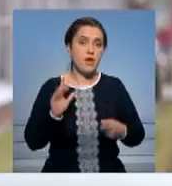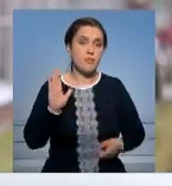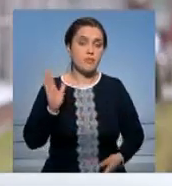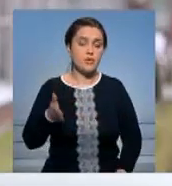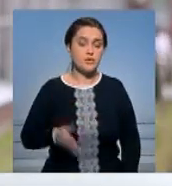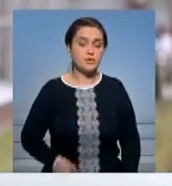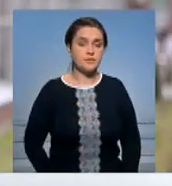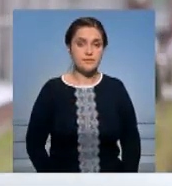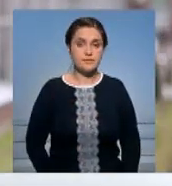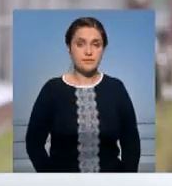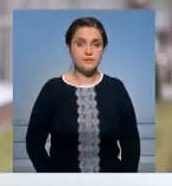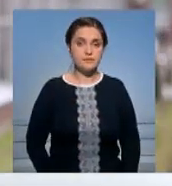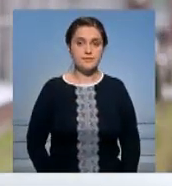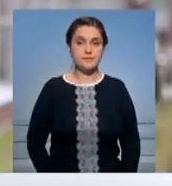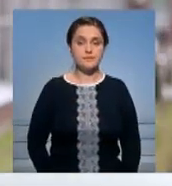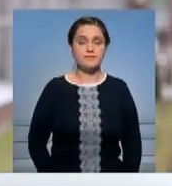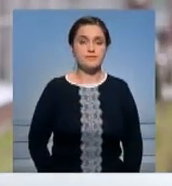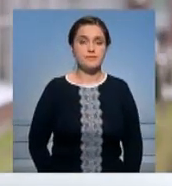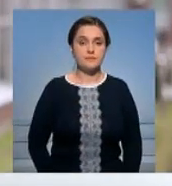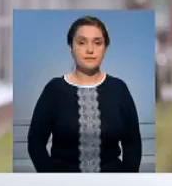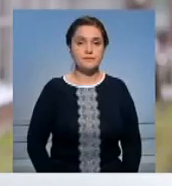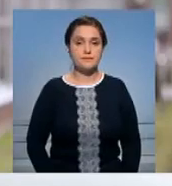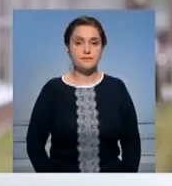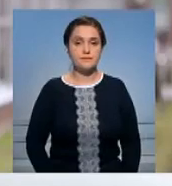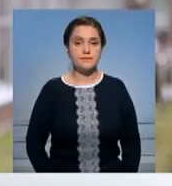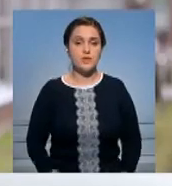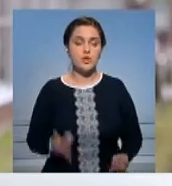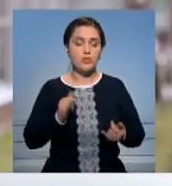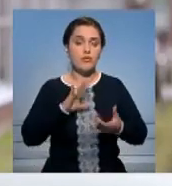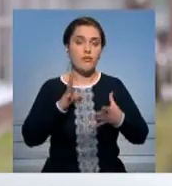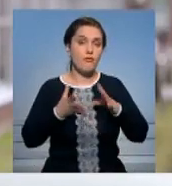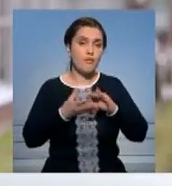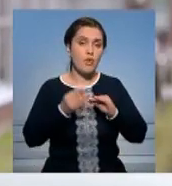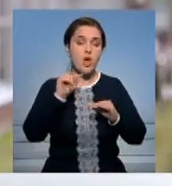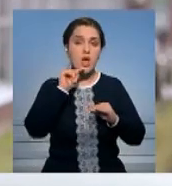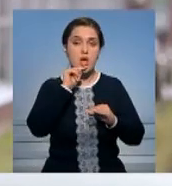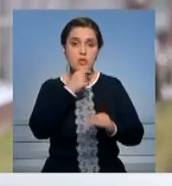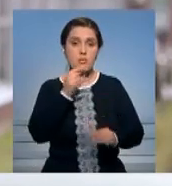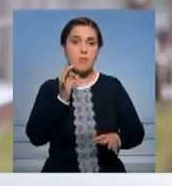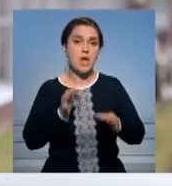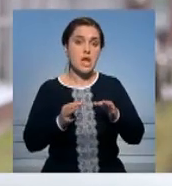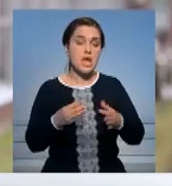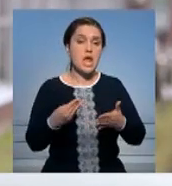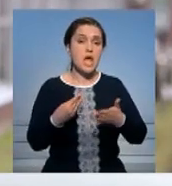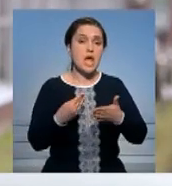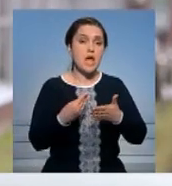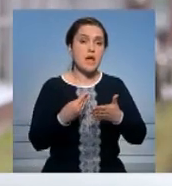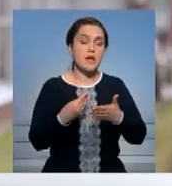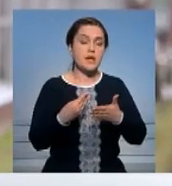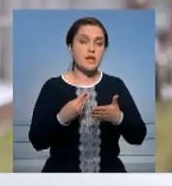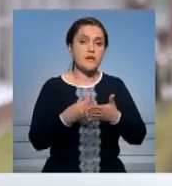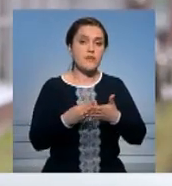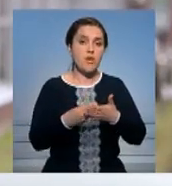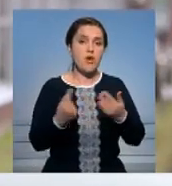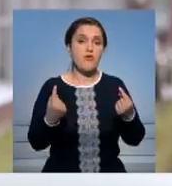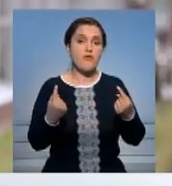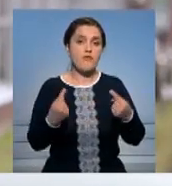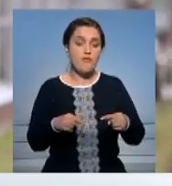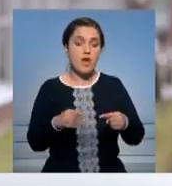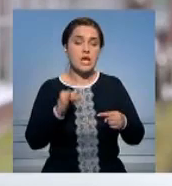ухудшаются фундаментальные показатели, не ухудшаются макроэкономические показатели, допустим, инфляция в России, темп экономического